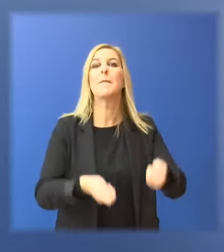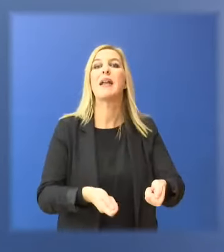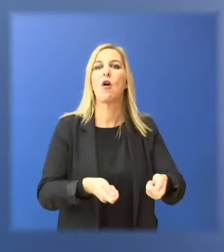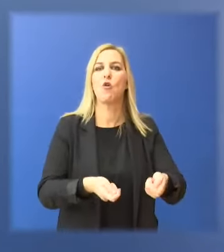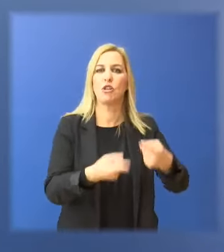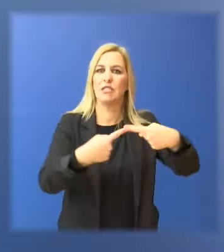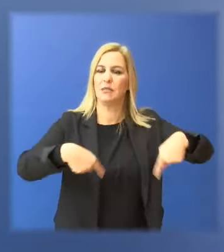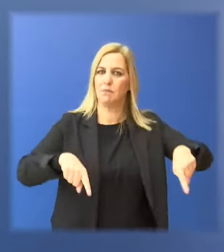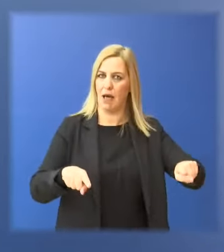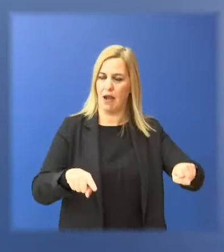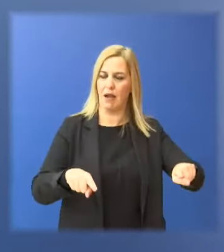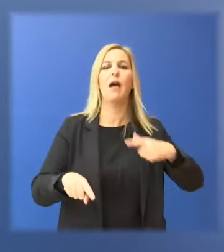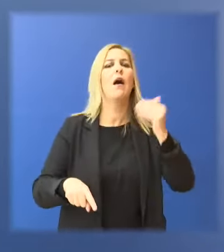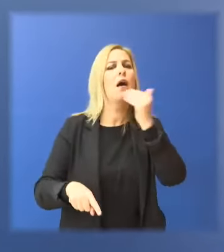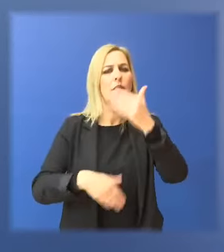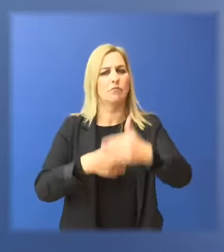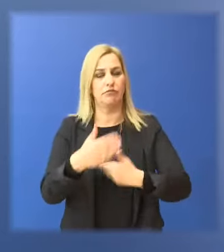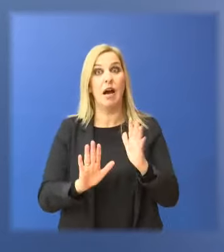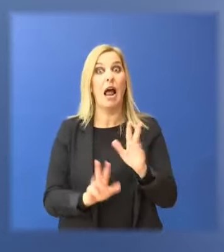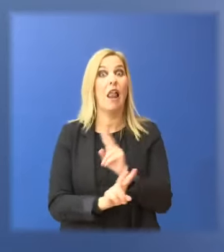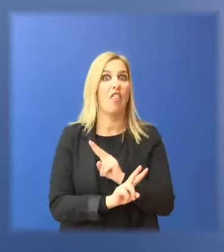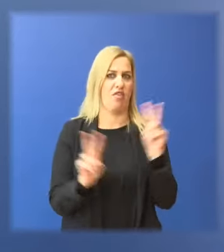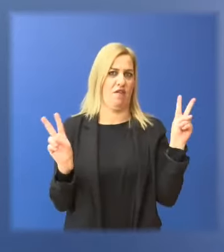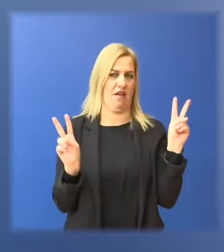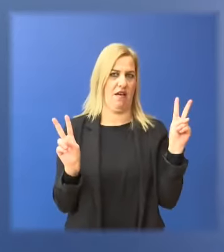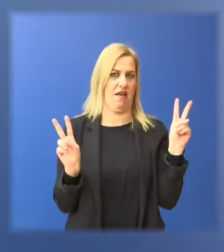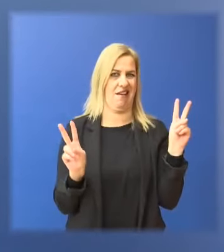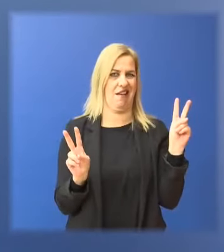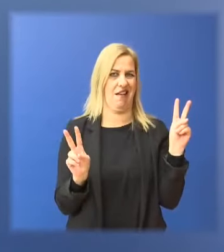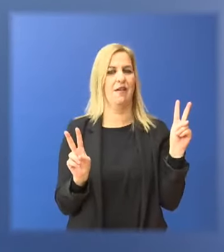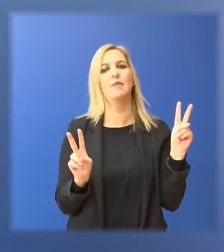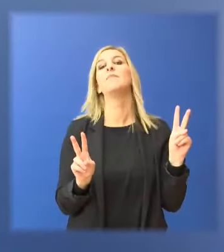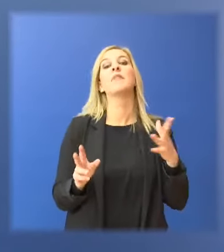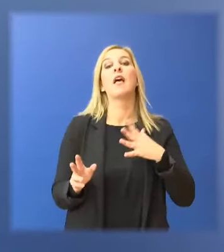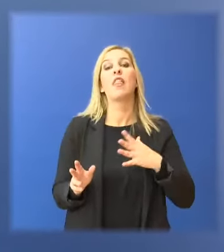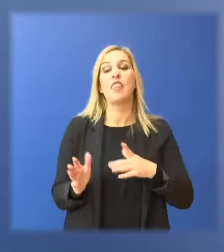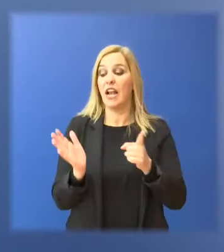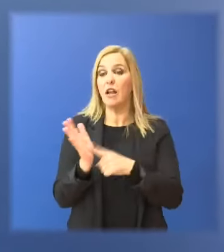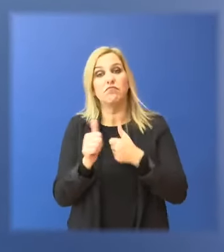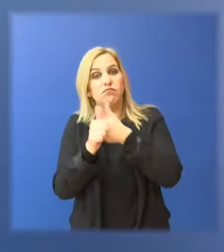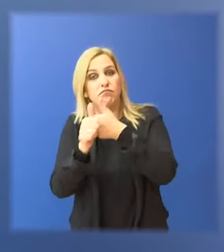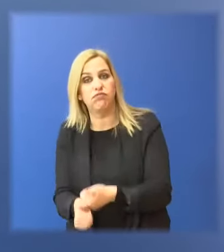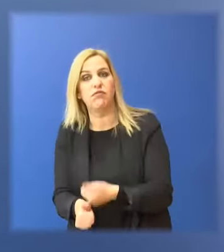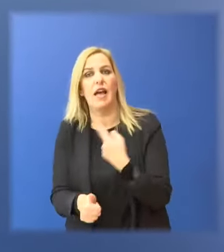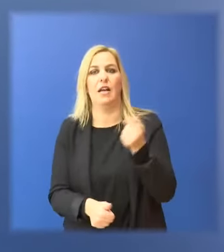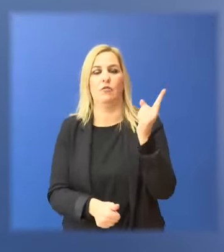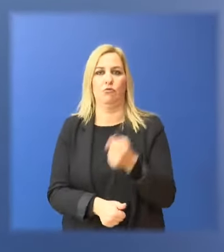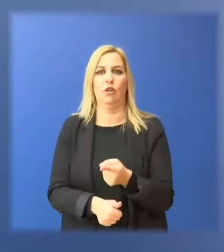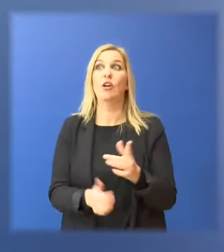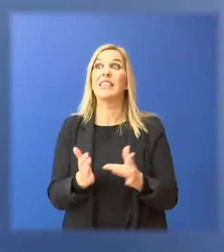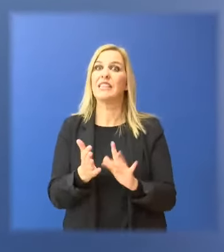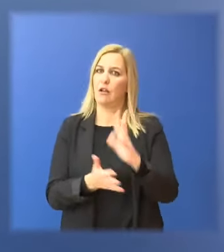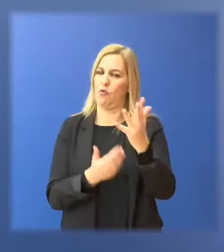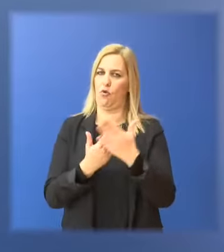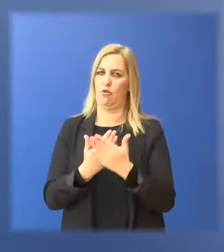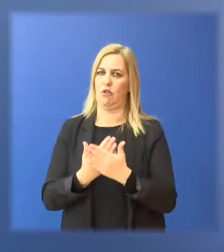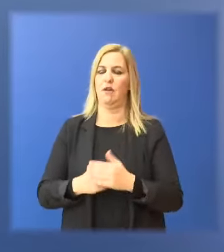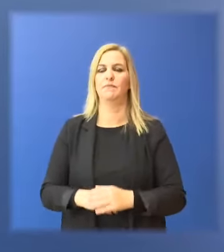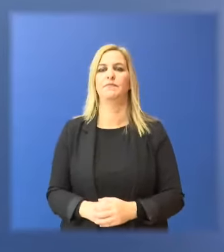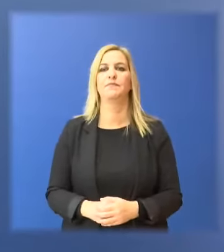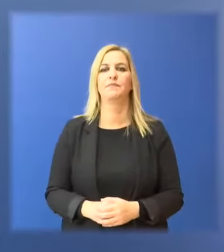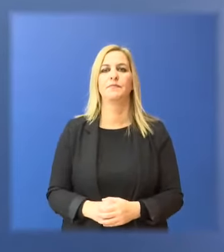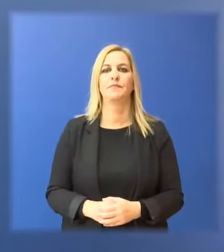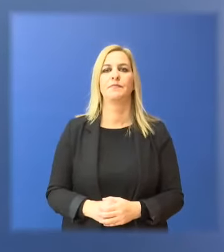να γίνεται με τρόπο ταχύ αλλά και διαφανή, την εξασφάλιση της στήρησης νομιμότητας με την αξιοποίηση της τεχνολογίας. Οι